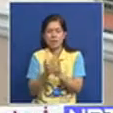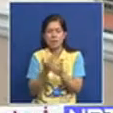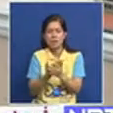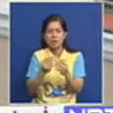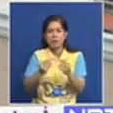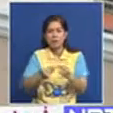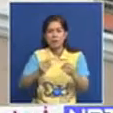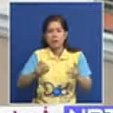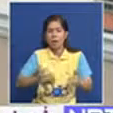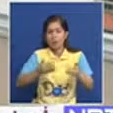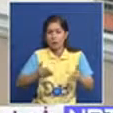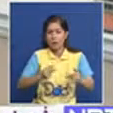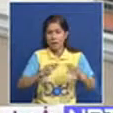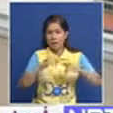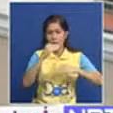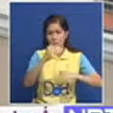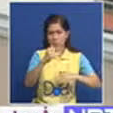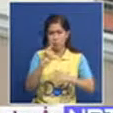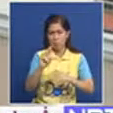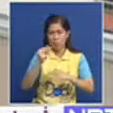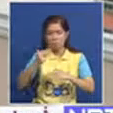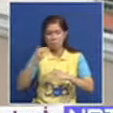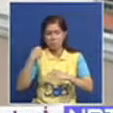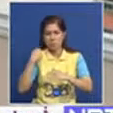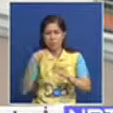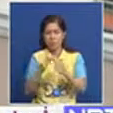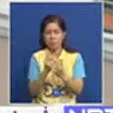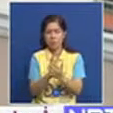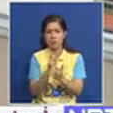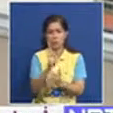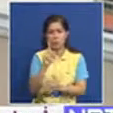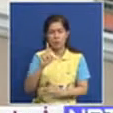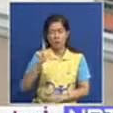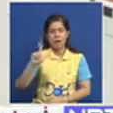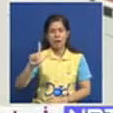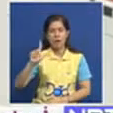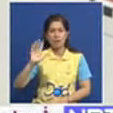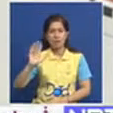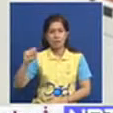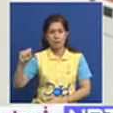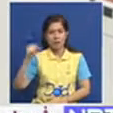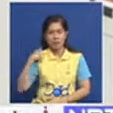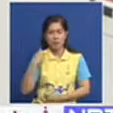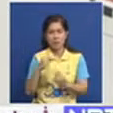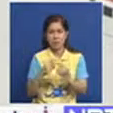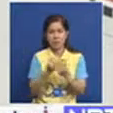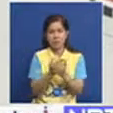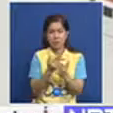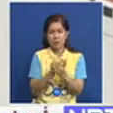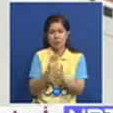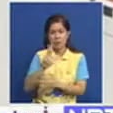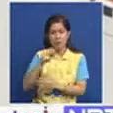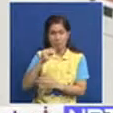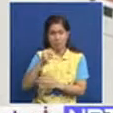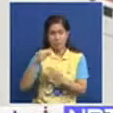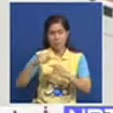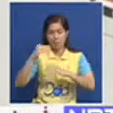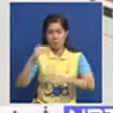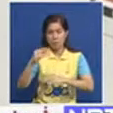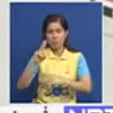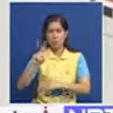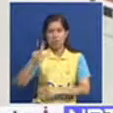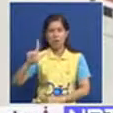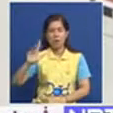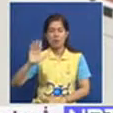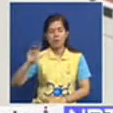20,000 บาทต่อเดือนกู้ได้ในวงเงิน 1,500,000 บาทผู้มีรายได้ 30,000 บาทต่อเดือนวงเงิน 2,500,000 บาททั้งนี้เชื่อว่า